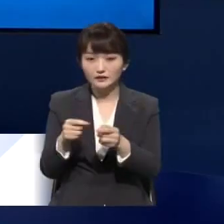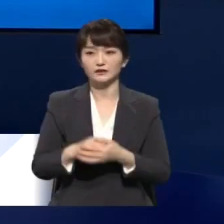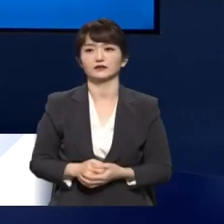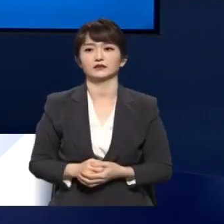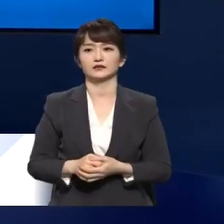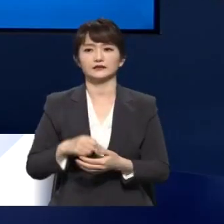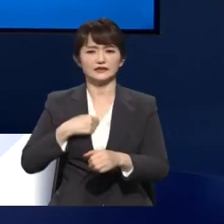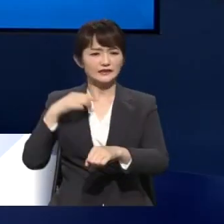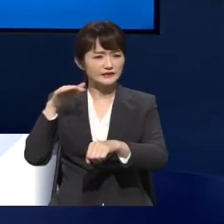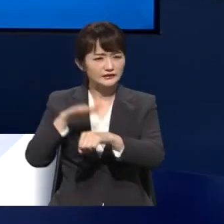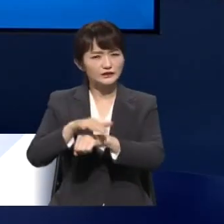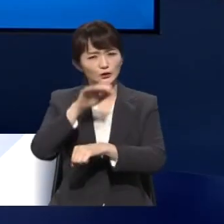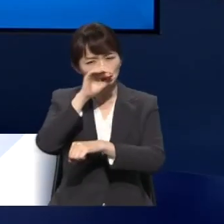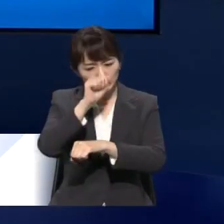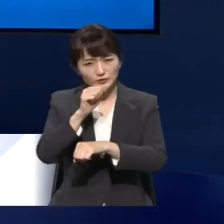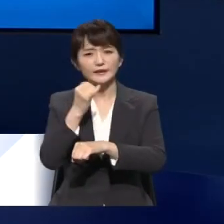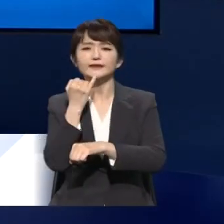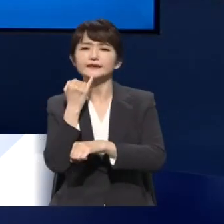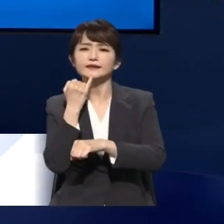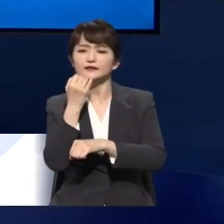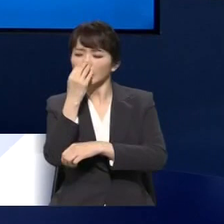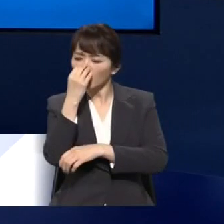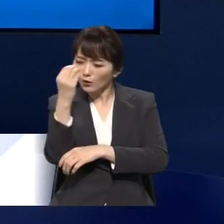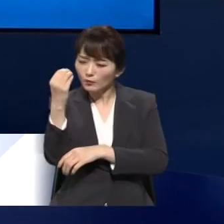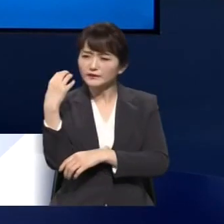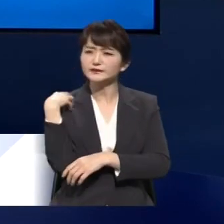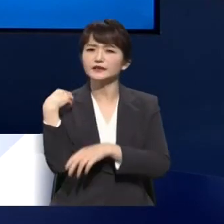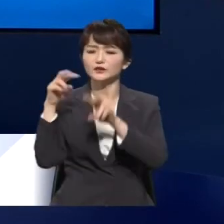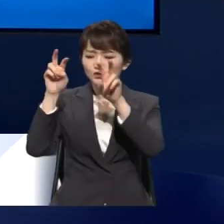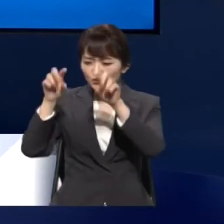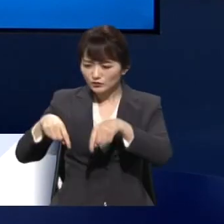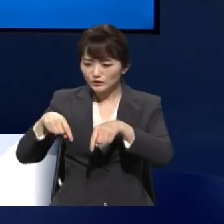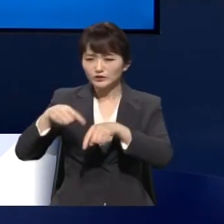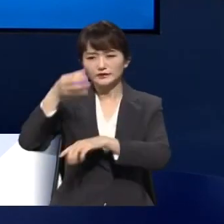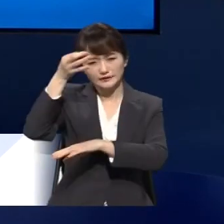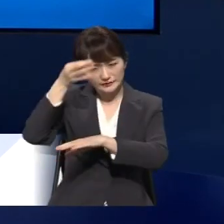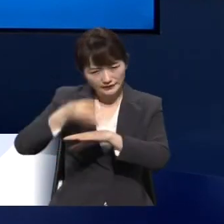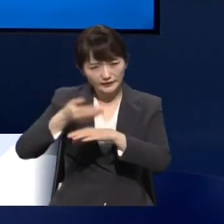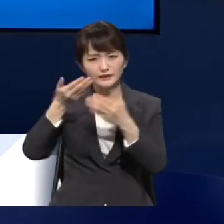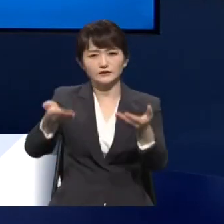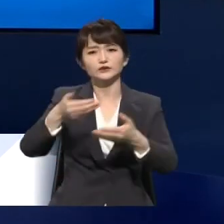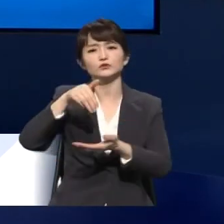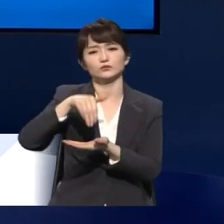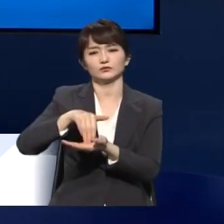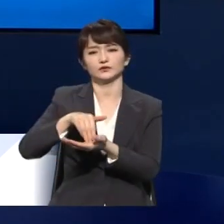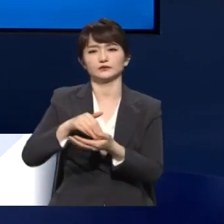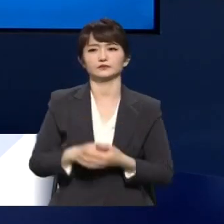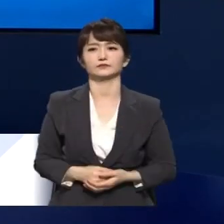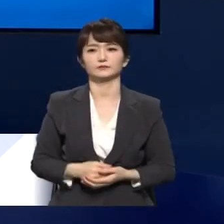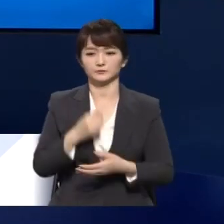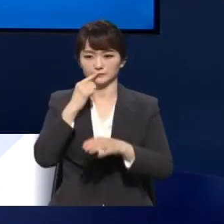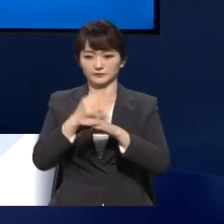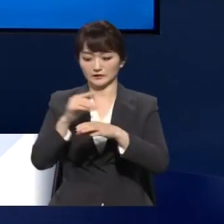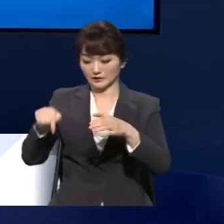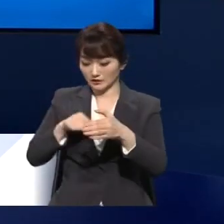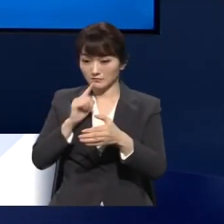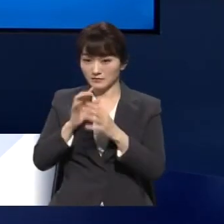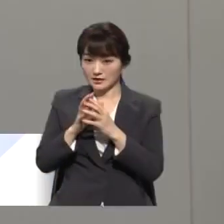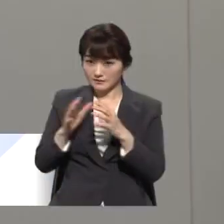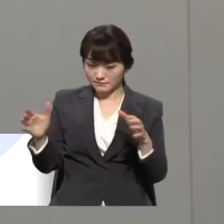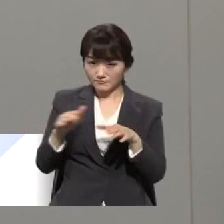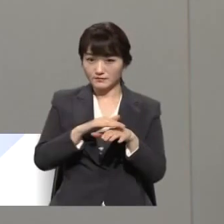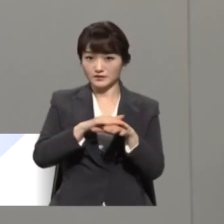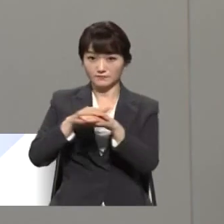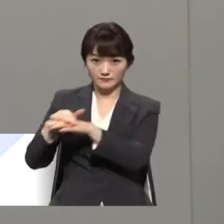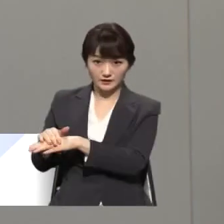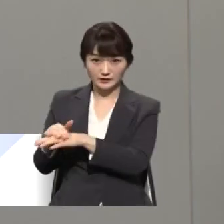내로 남부리그 오만과 무 책임성을 사과하고 반성해 왔습니다 저흰 립의 논란을 뚫고 작년에